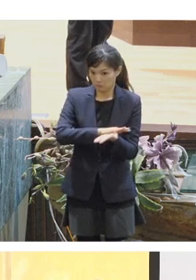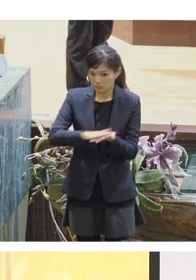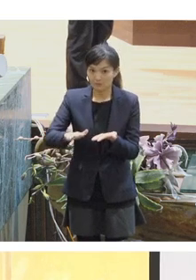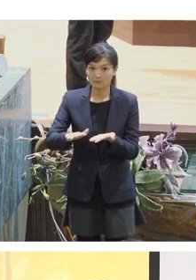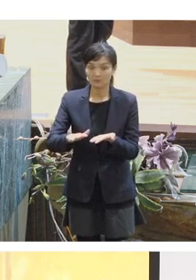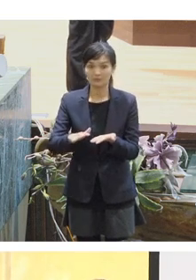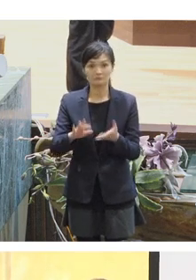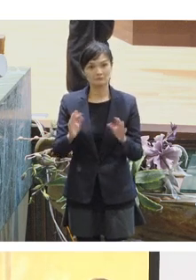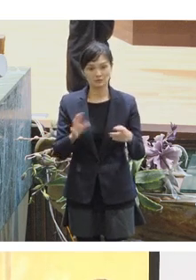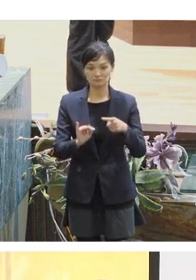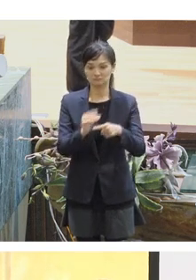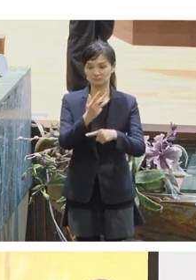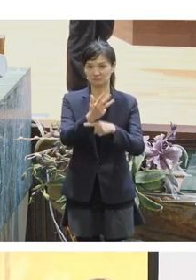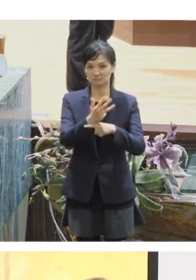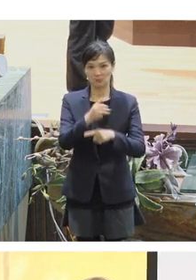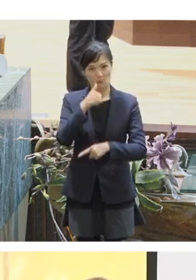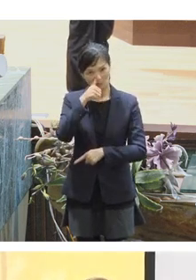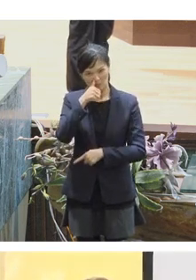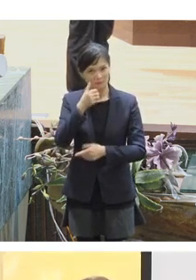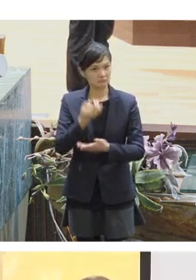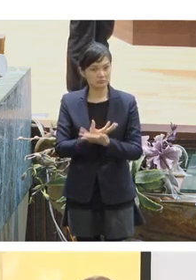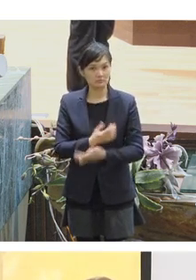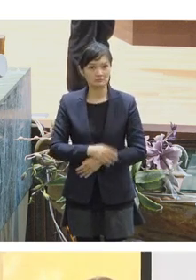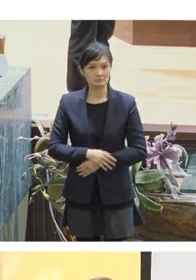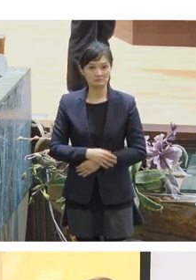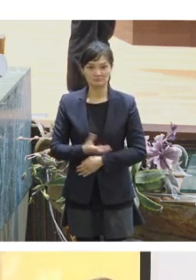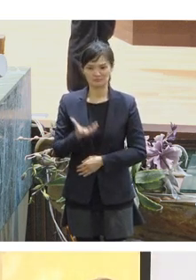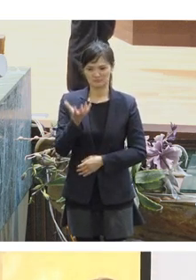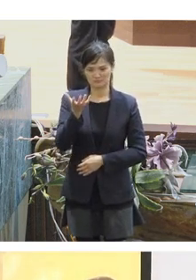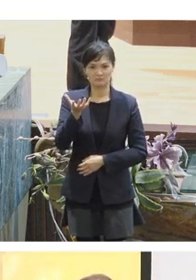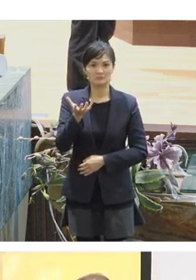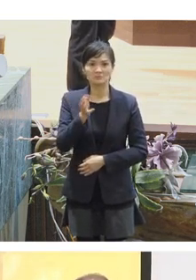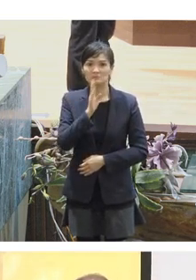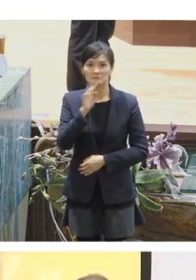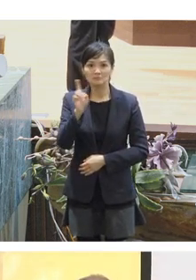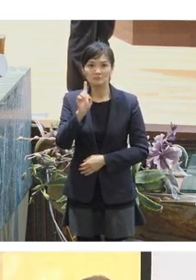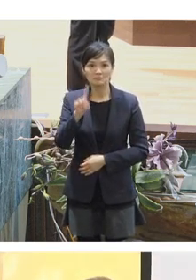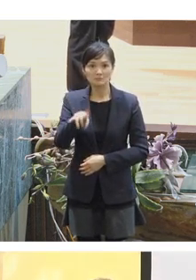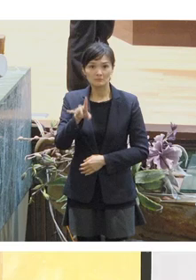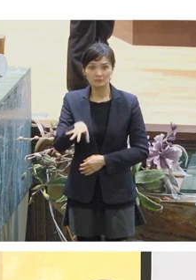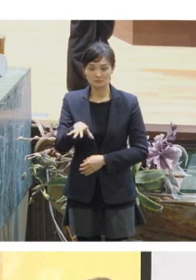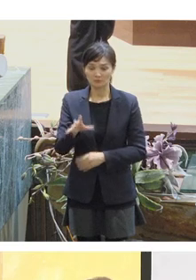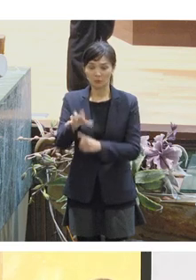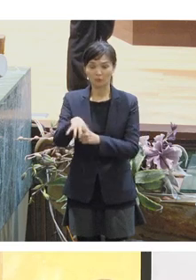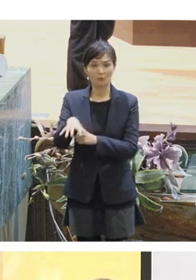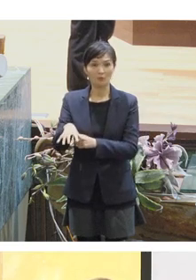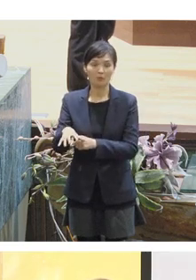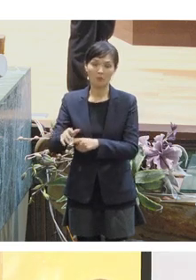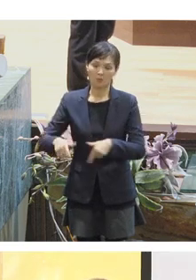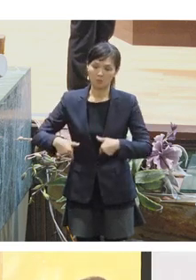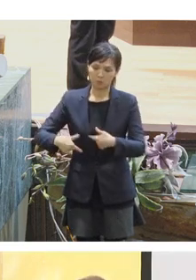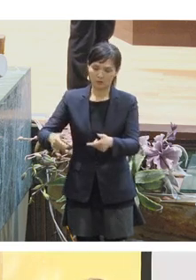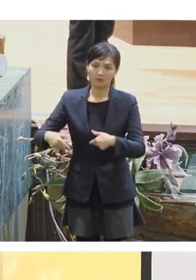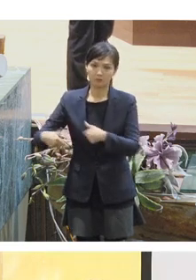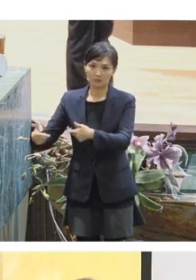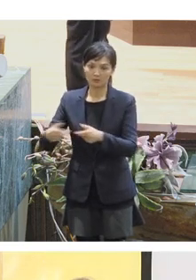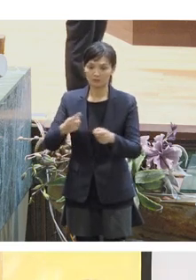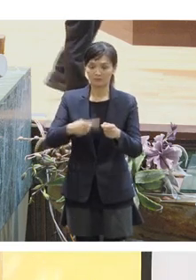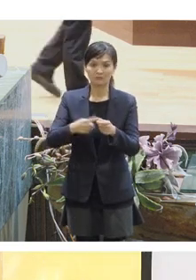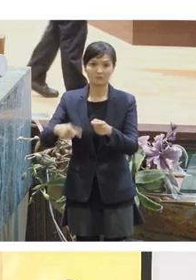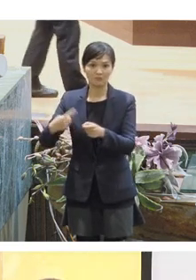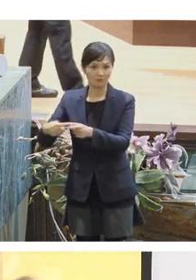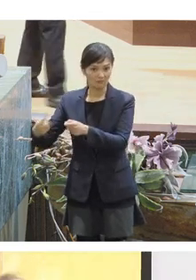场。简单的讲，大部分的是被弃置在农地油里面，不断不断，年年有